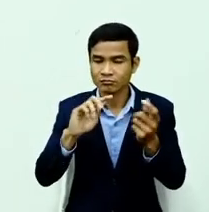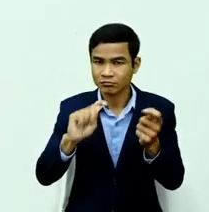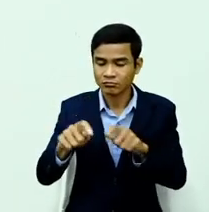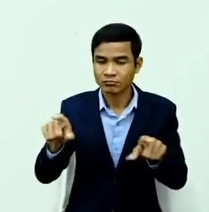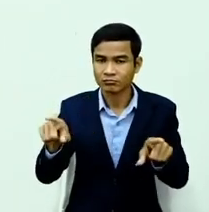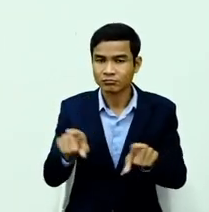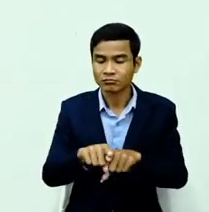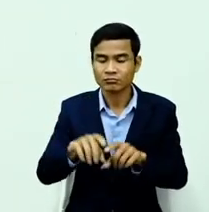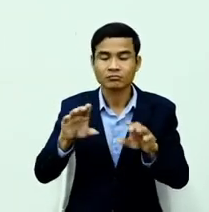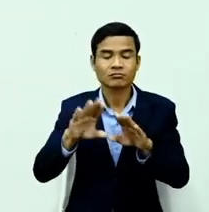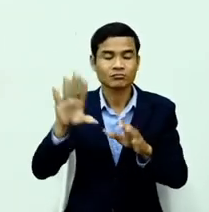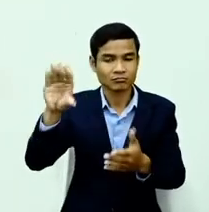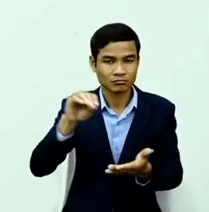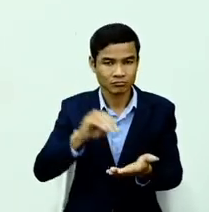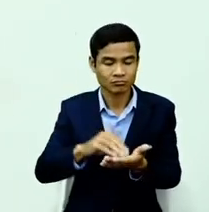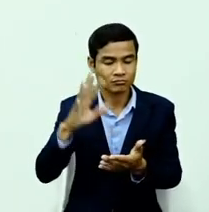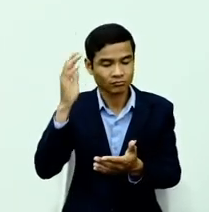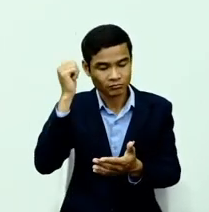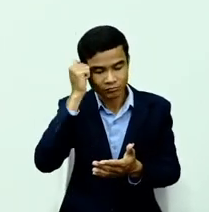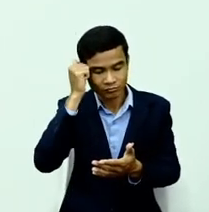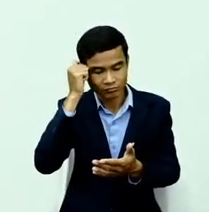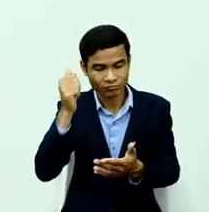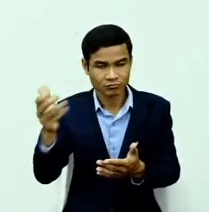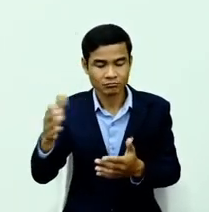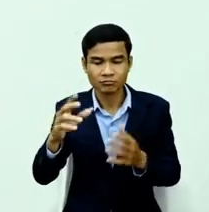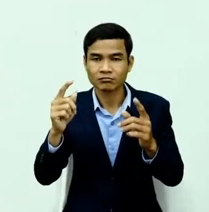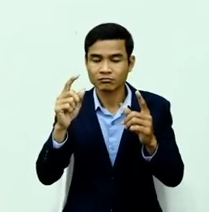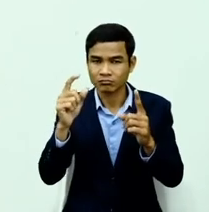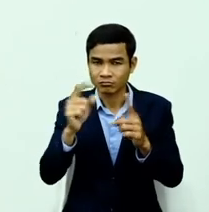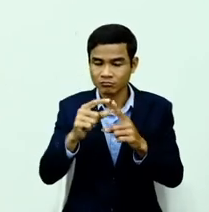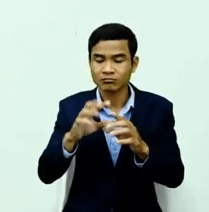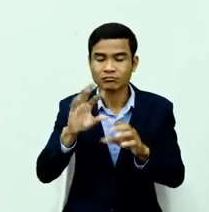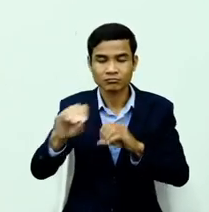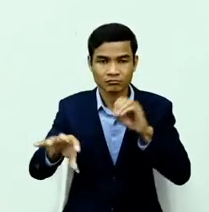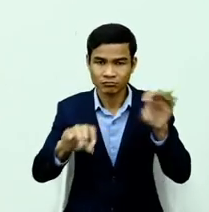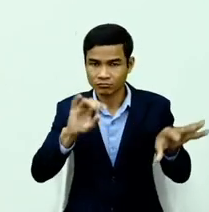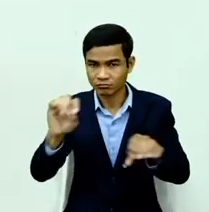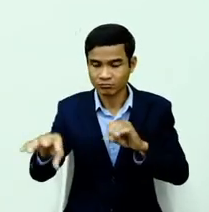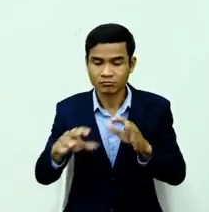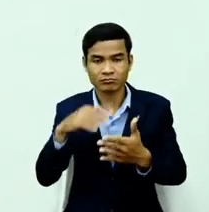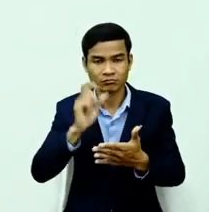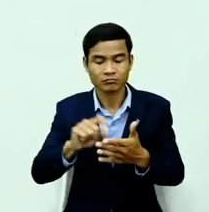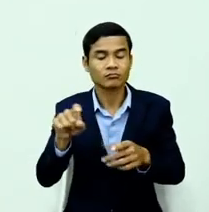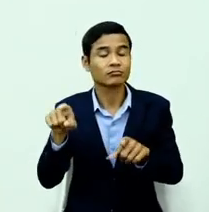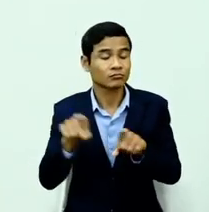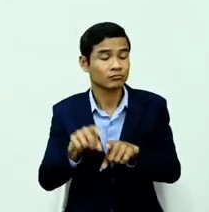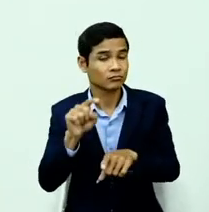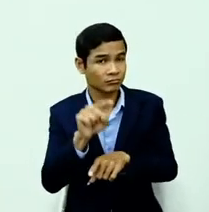លម្អ cha នឹង ចង ចាំ cha ថា ពាក្យ រ រ គឺ សរសេរ បែប នេះ ណា កូន